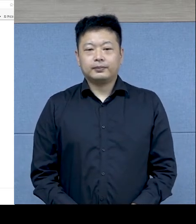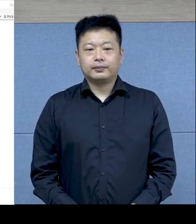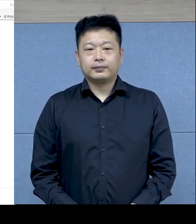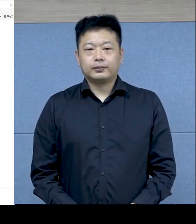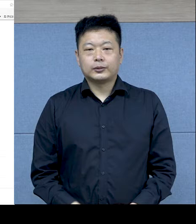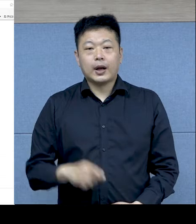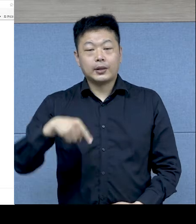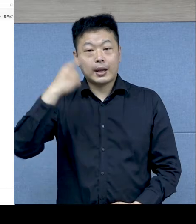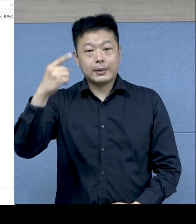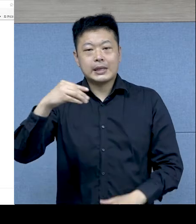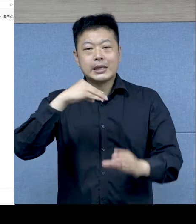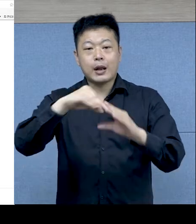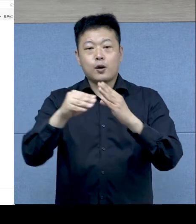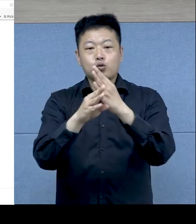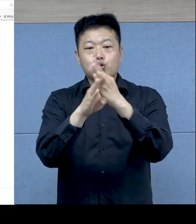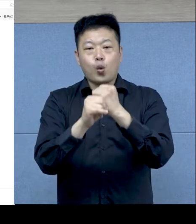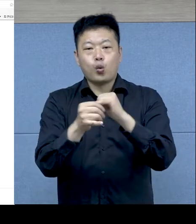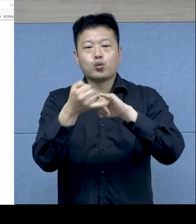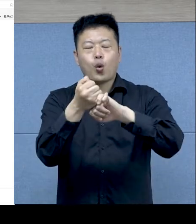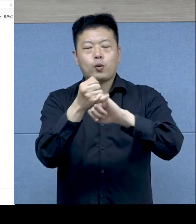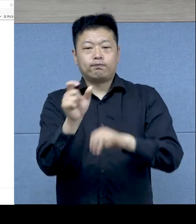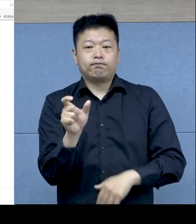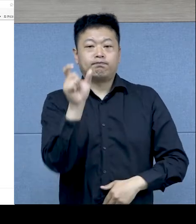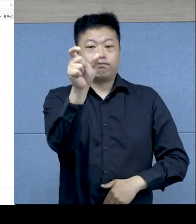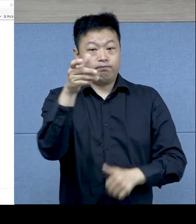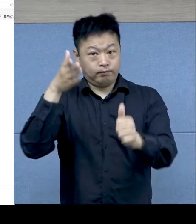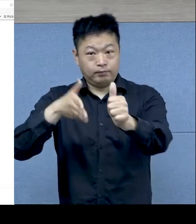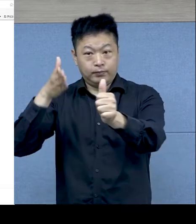이메일도 꼭 기입해 주셔야 합니다.